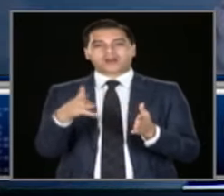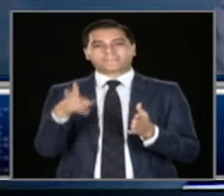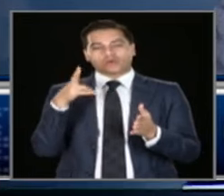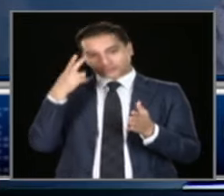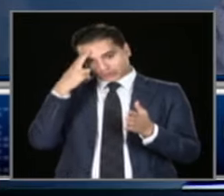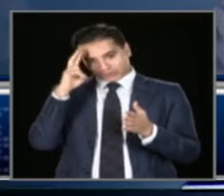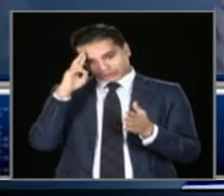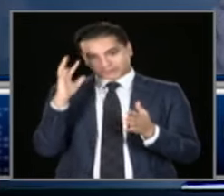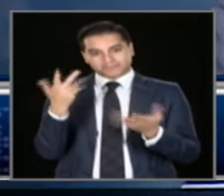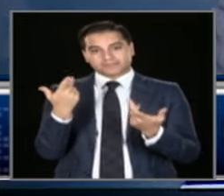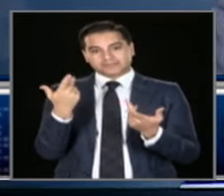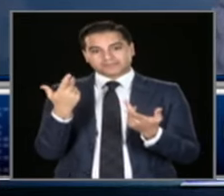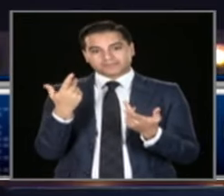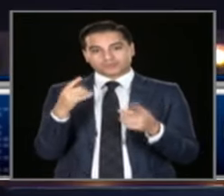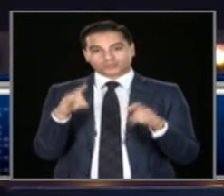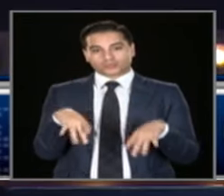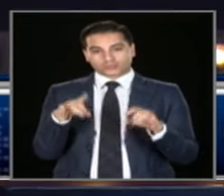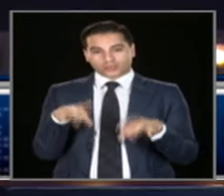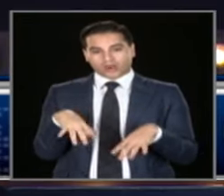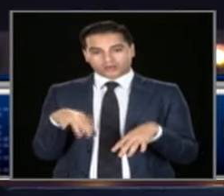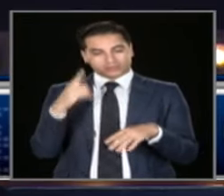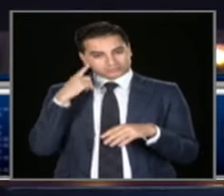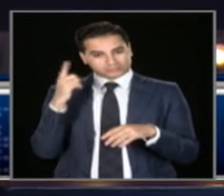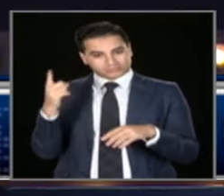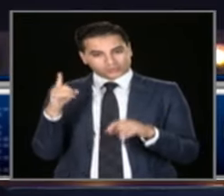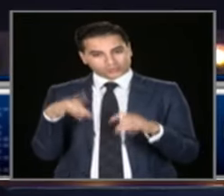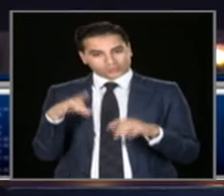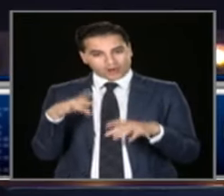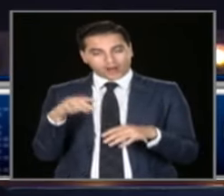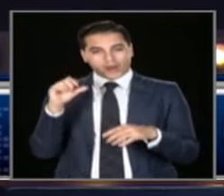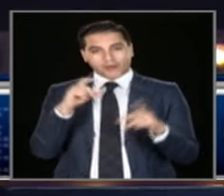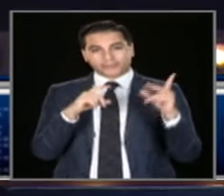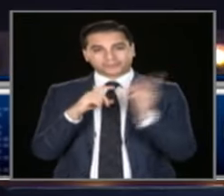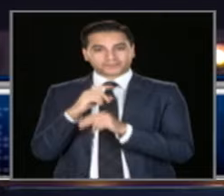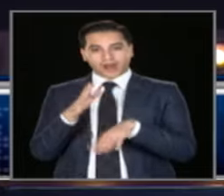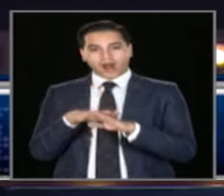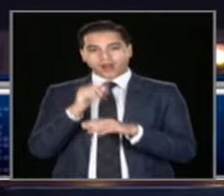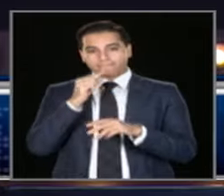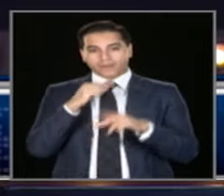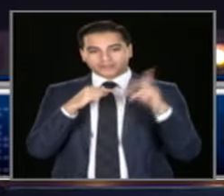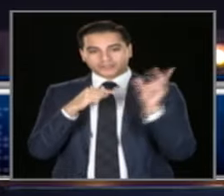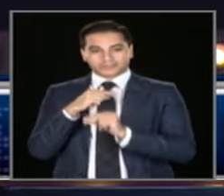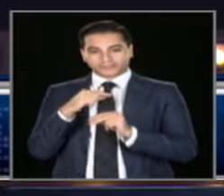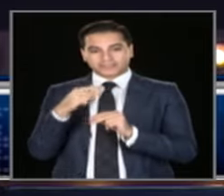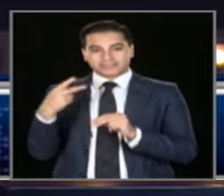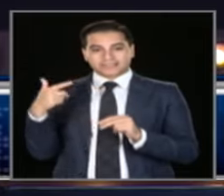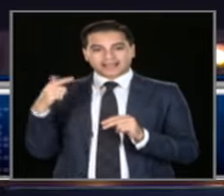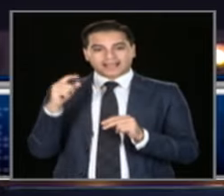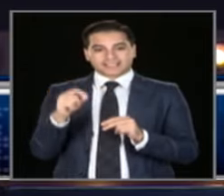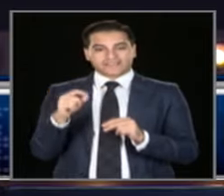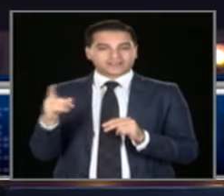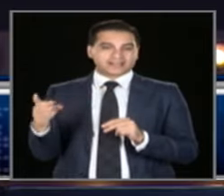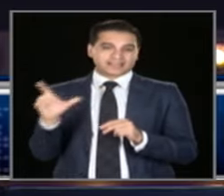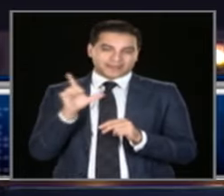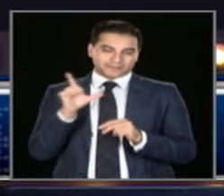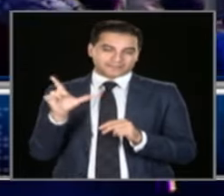2024. مين بقى؟ استراليا. استراليا اتغلبت من البرازيل 6-0.